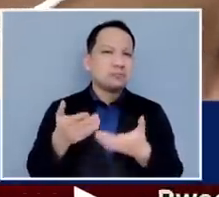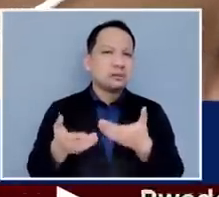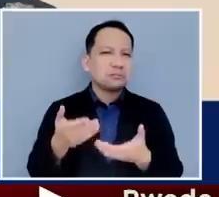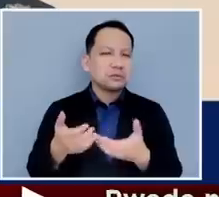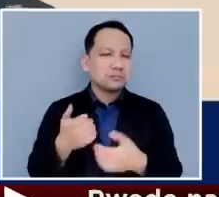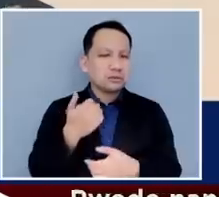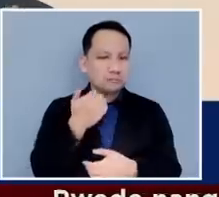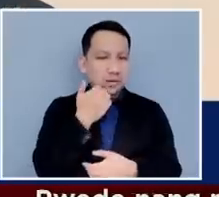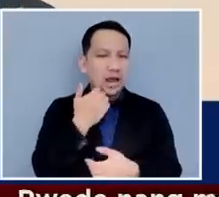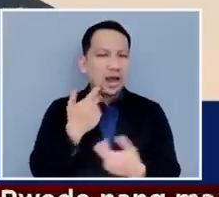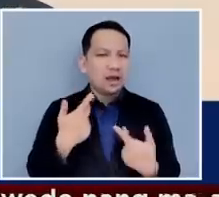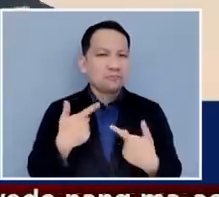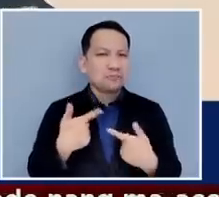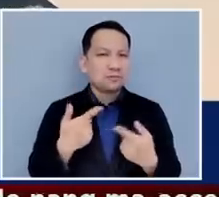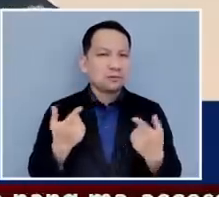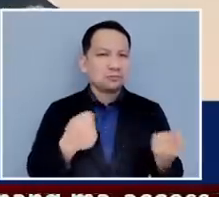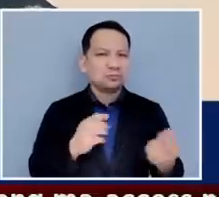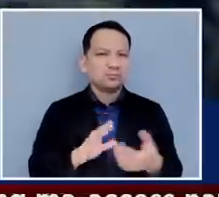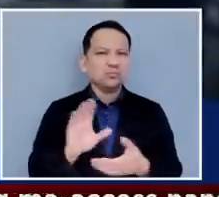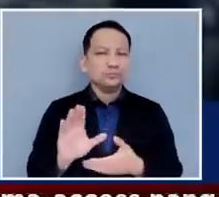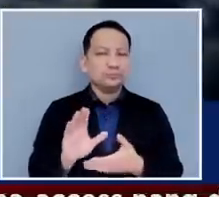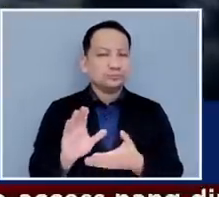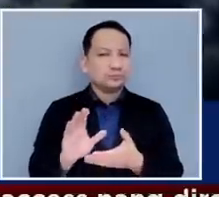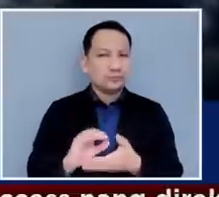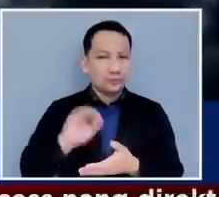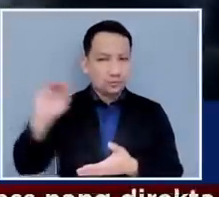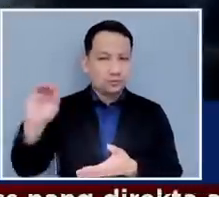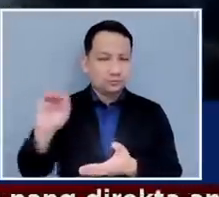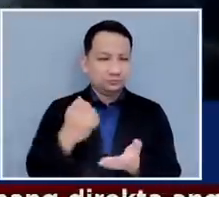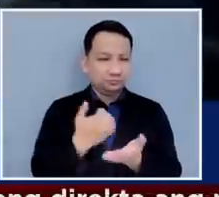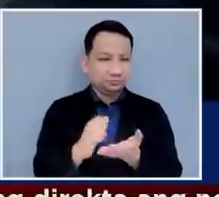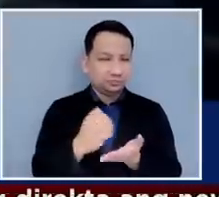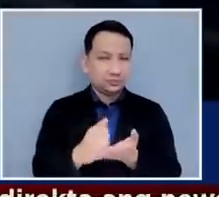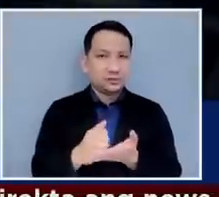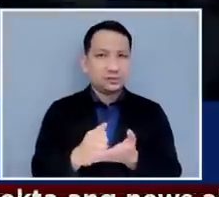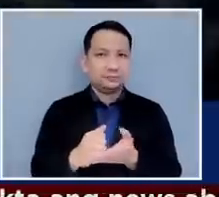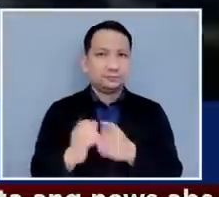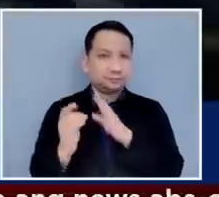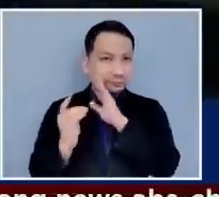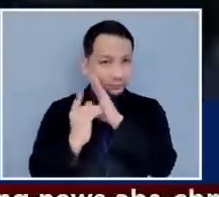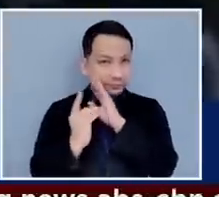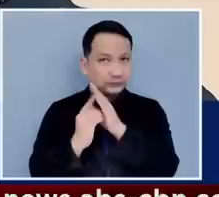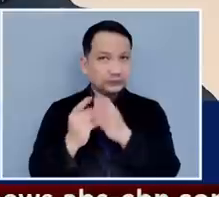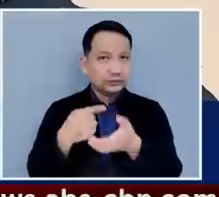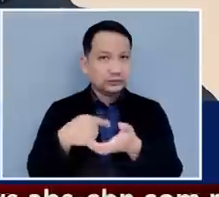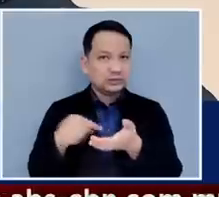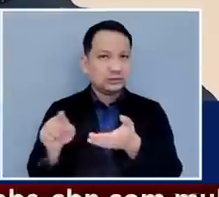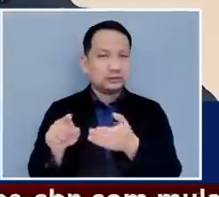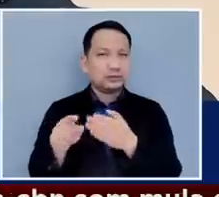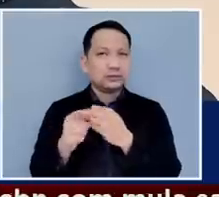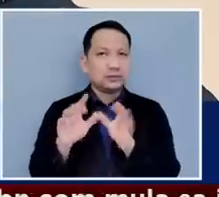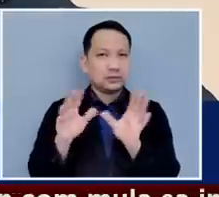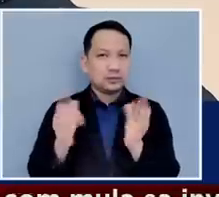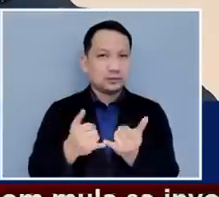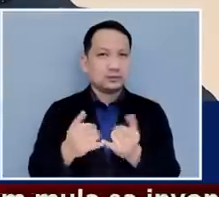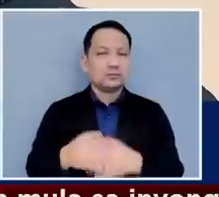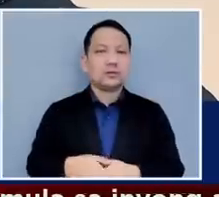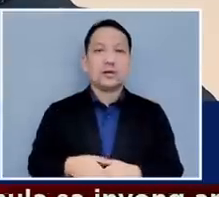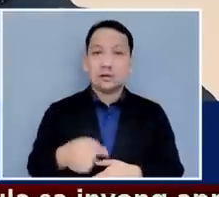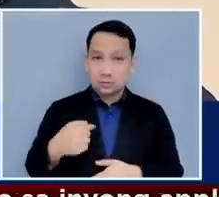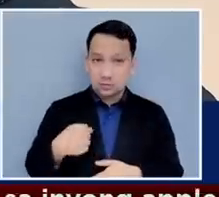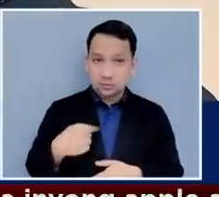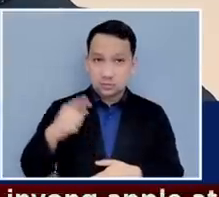ito. All expenses paid ng company, yung accommodation mo, lahat sasagutin ng company. So siyempre bilang